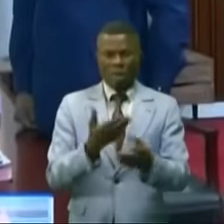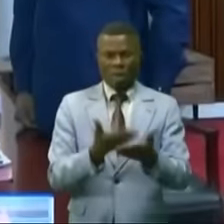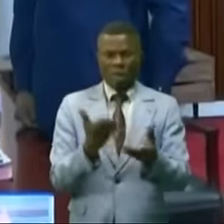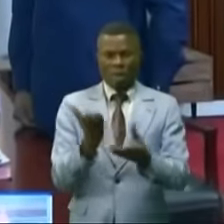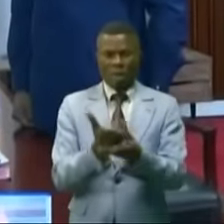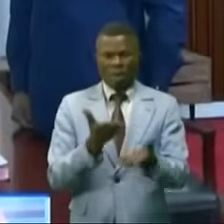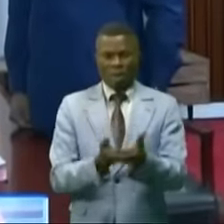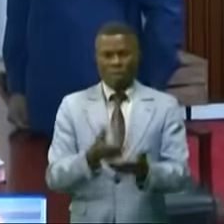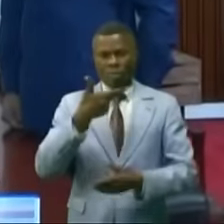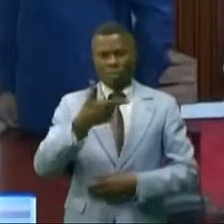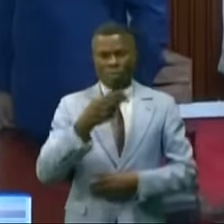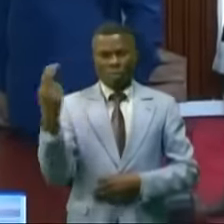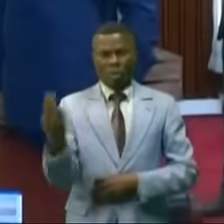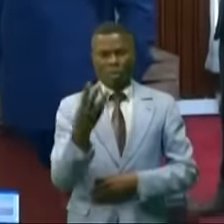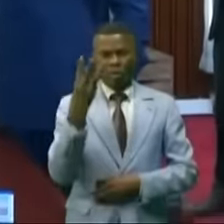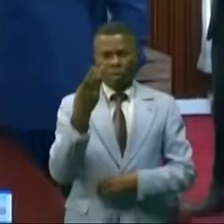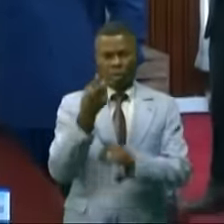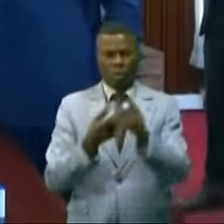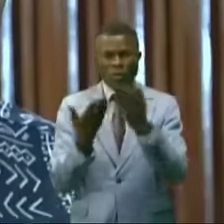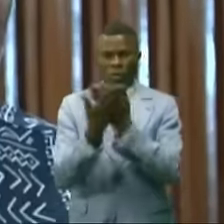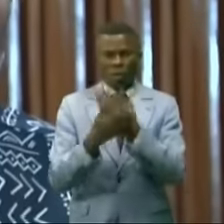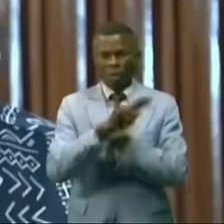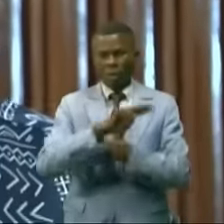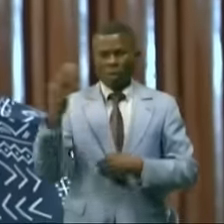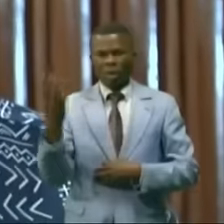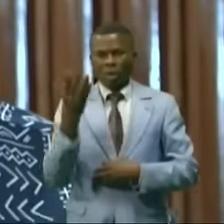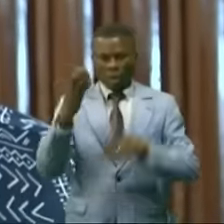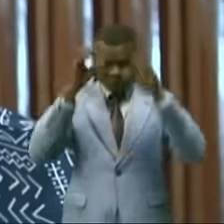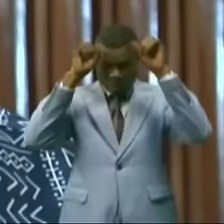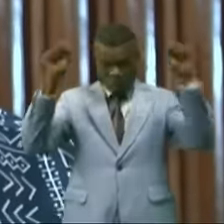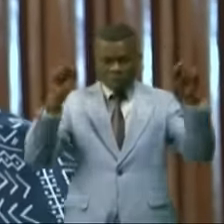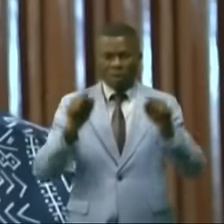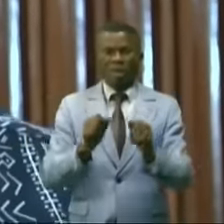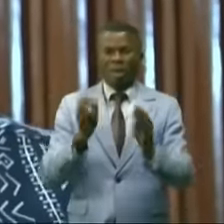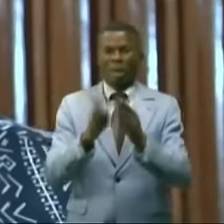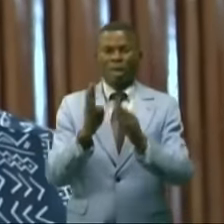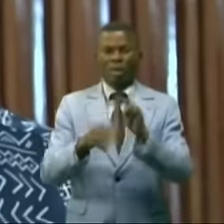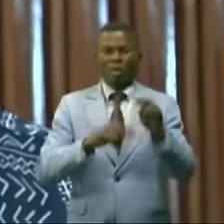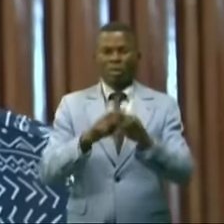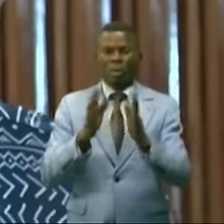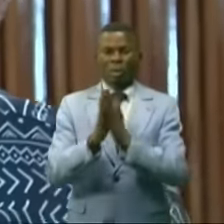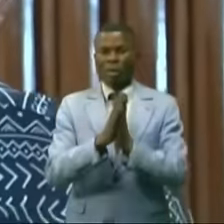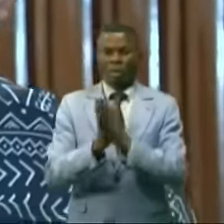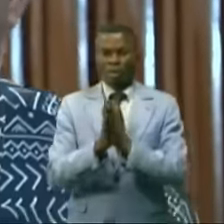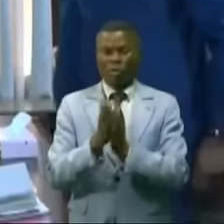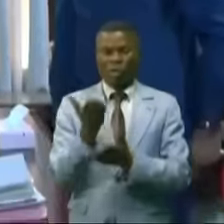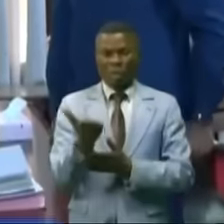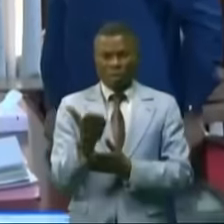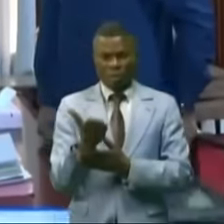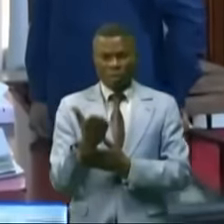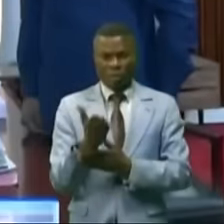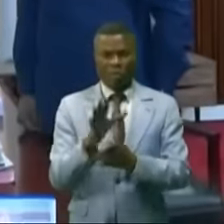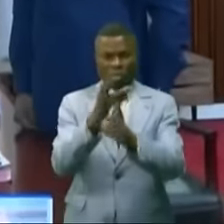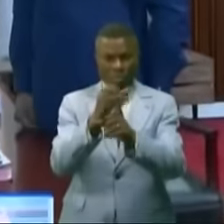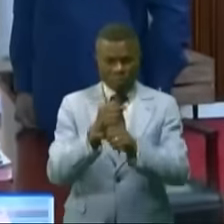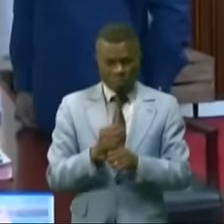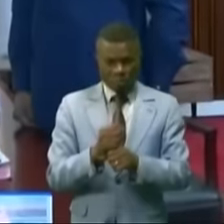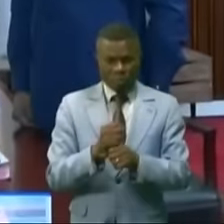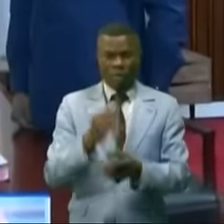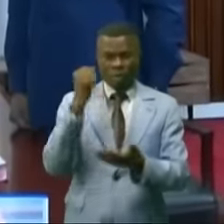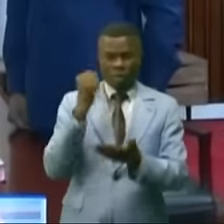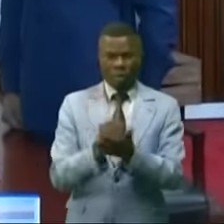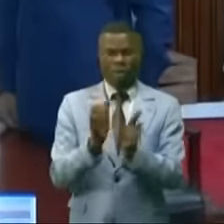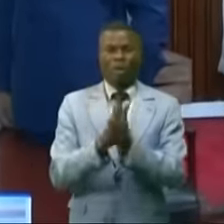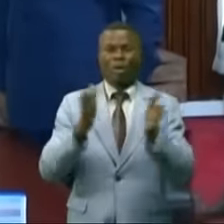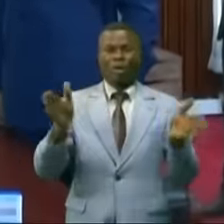Le mardi 23 juillet 2024, le président de la Chambre basse du Parlement, le professeur Vital Kamerhe, a réceptionné les sceaux